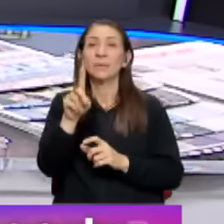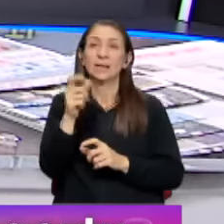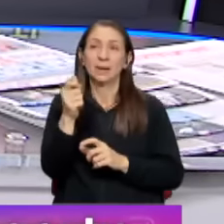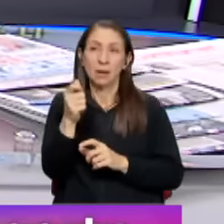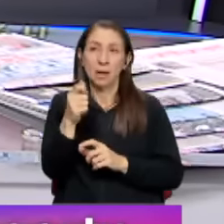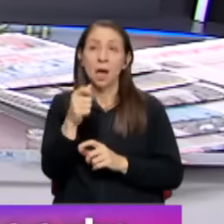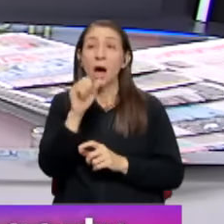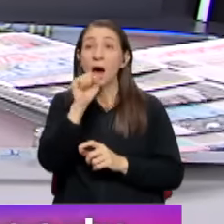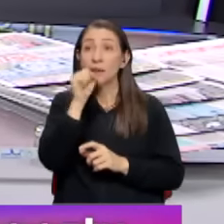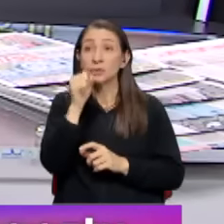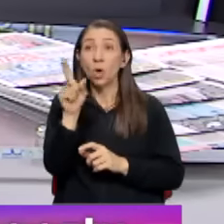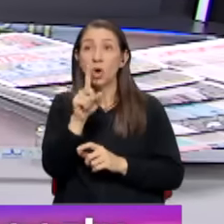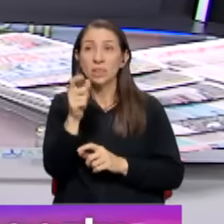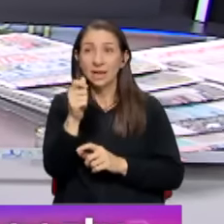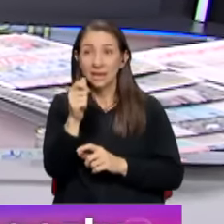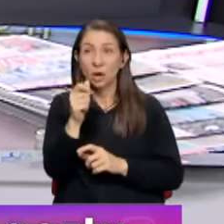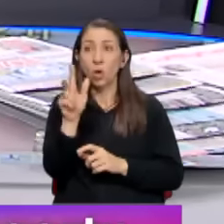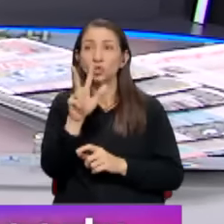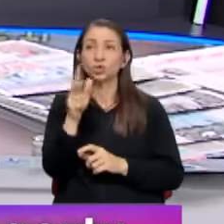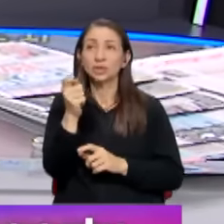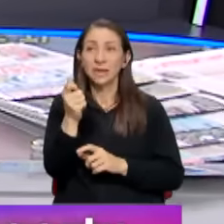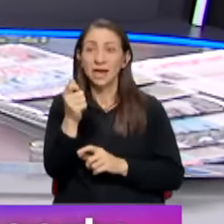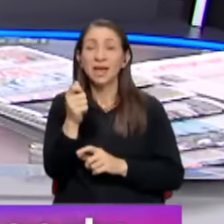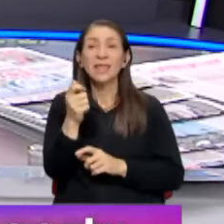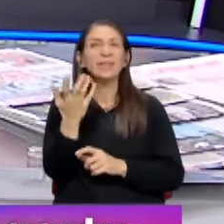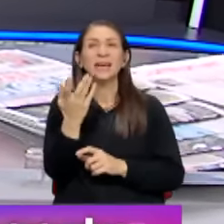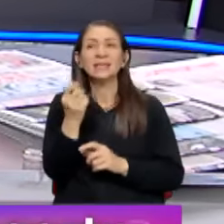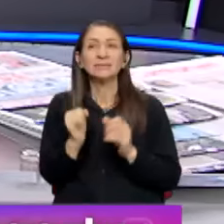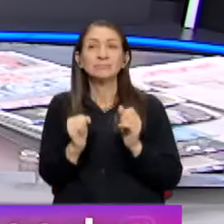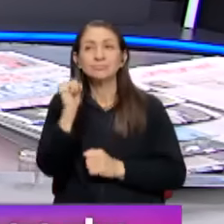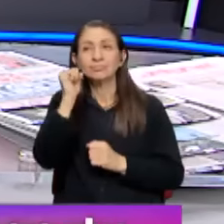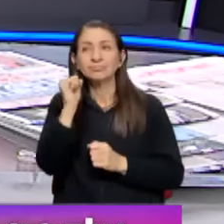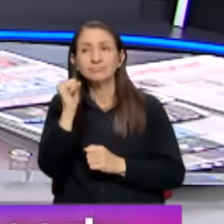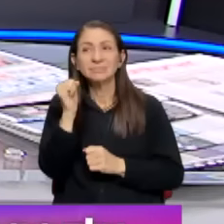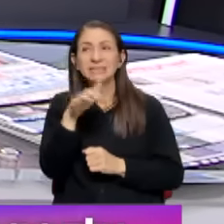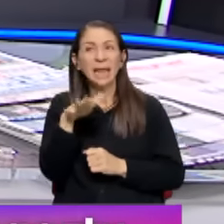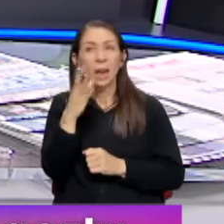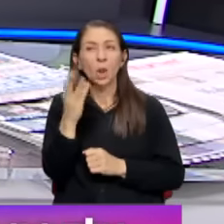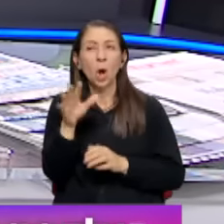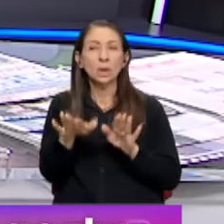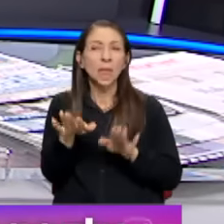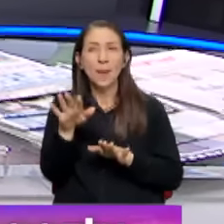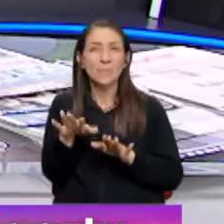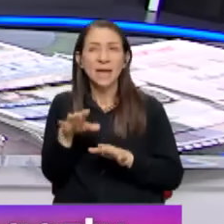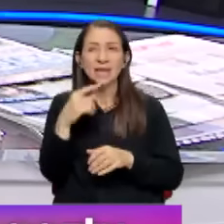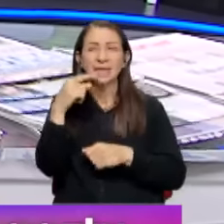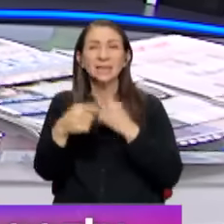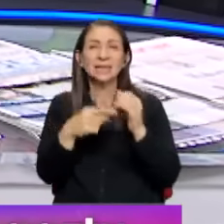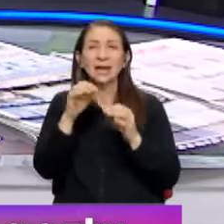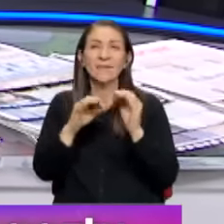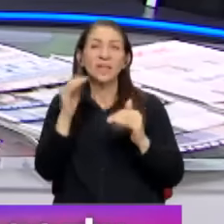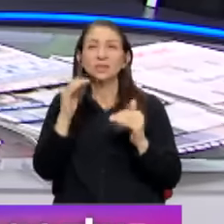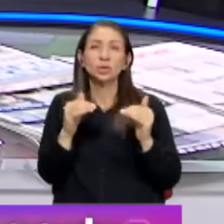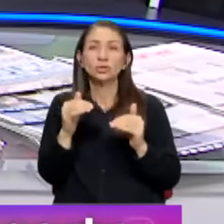lira. Havuç 10 liraydı 30 lira. Ne kadar artmış genel olarak ortalama yıllık